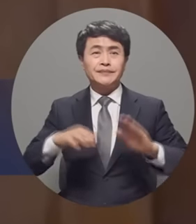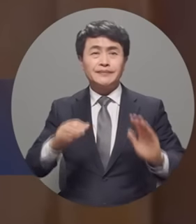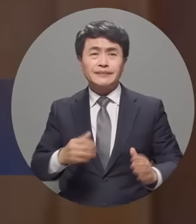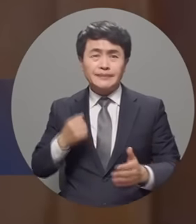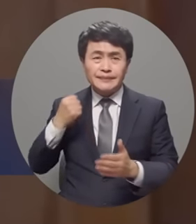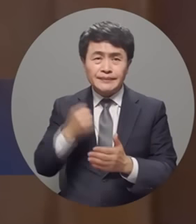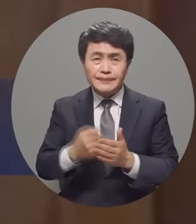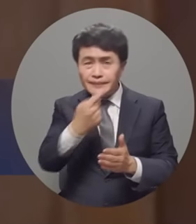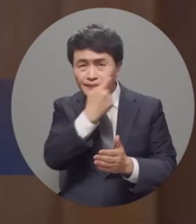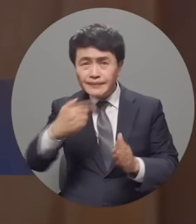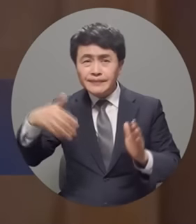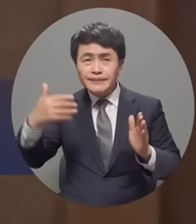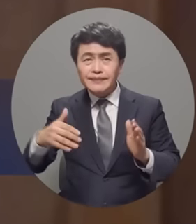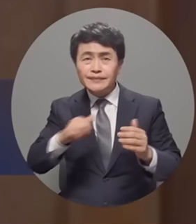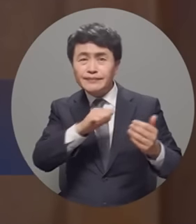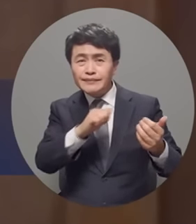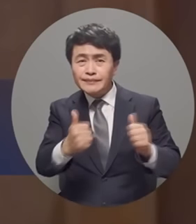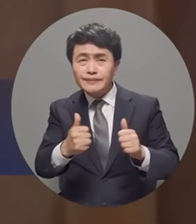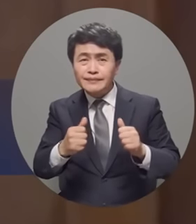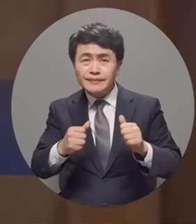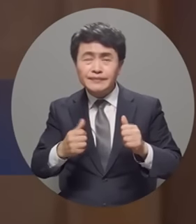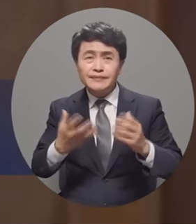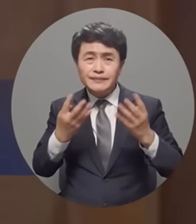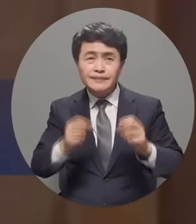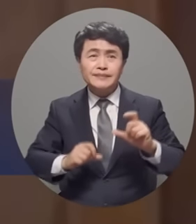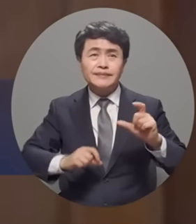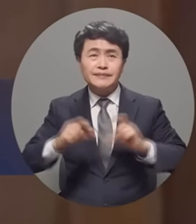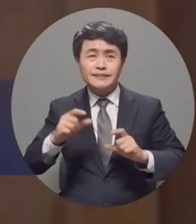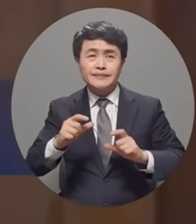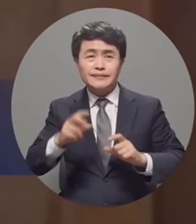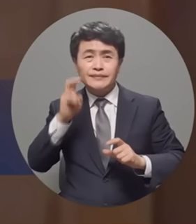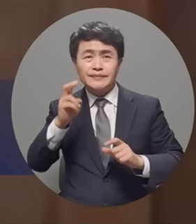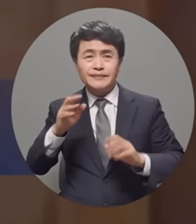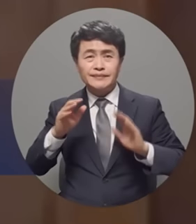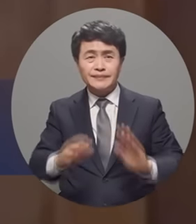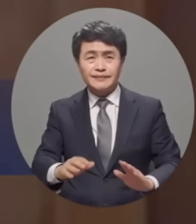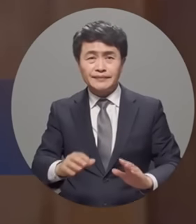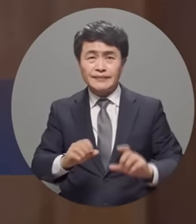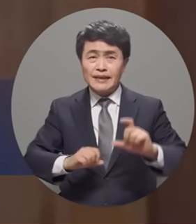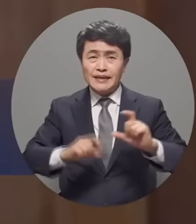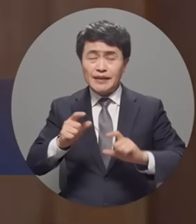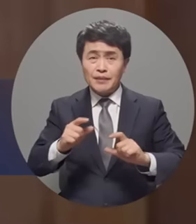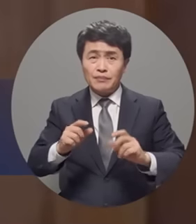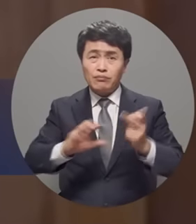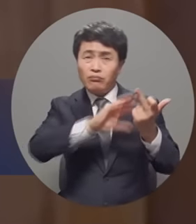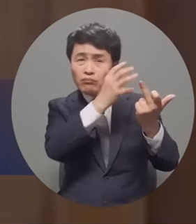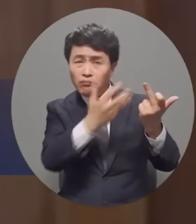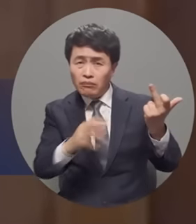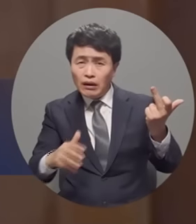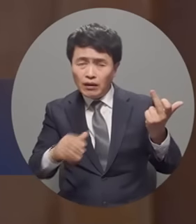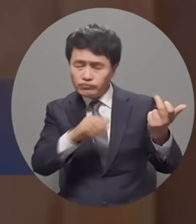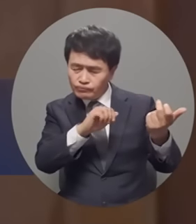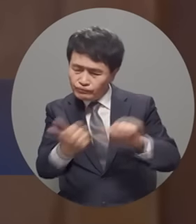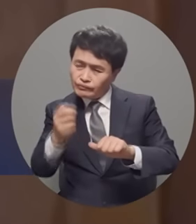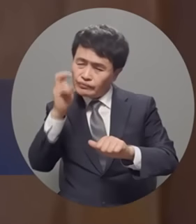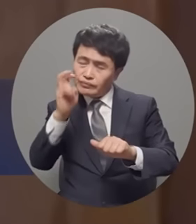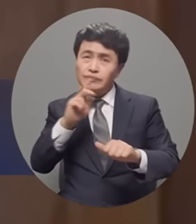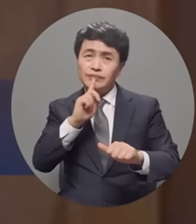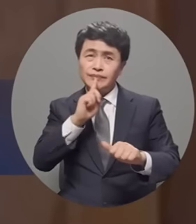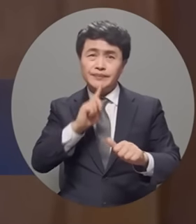Infelizmente, né, lamentar desde já todas as mortes que ainda não foram registradas e que serão muitas, infelizmente, por conta